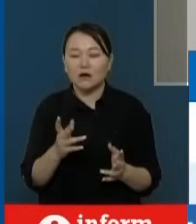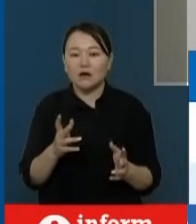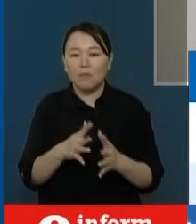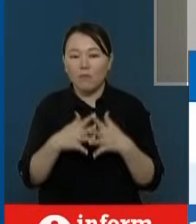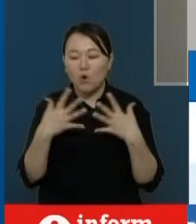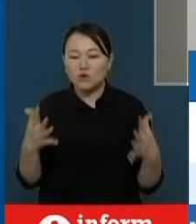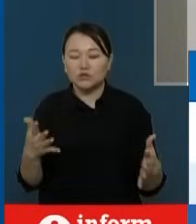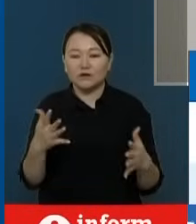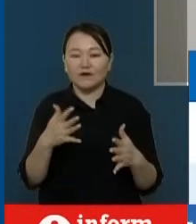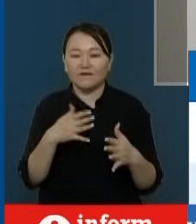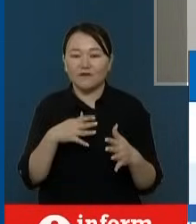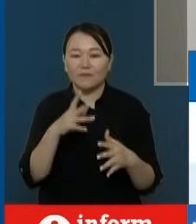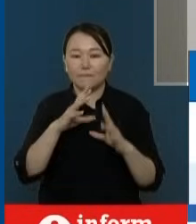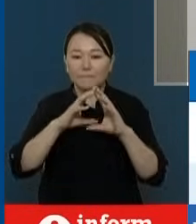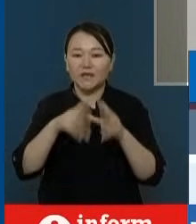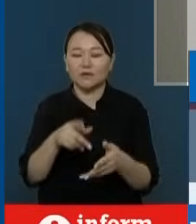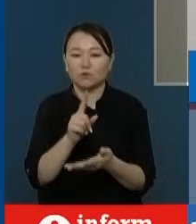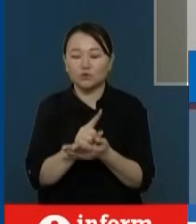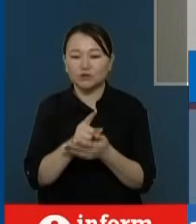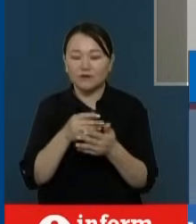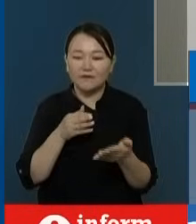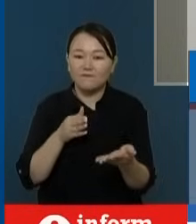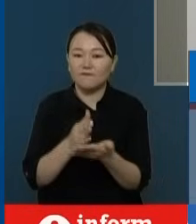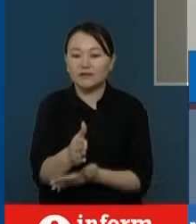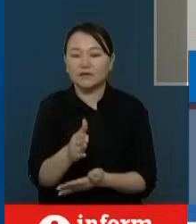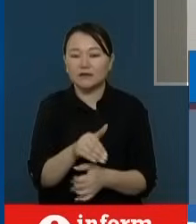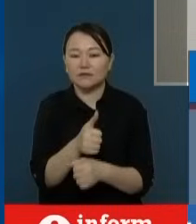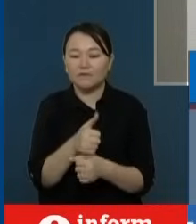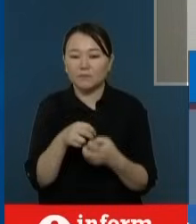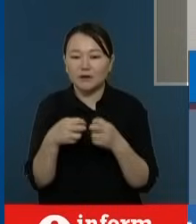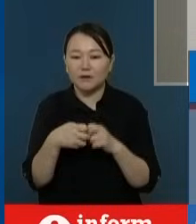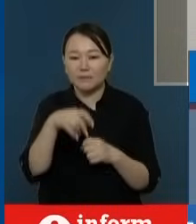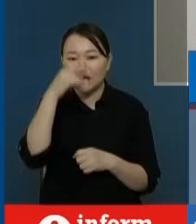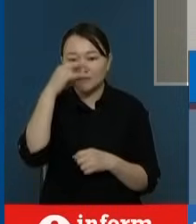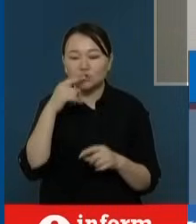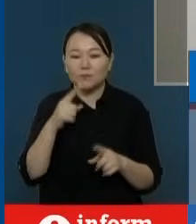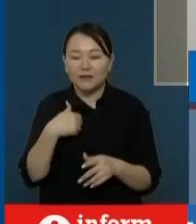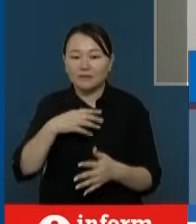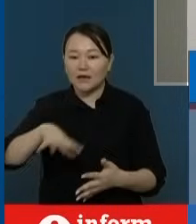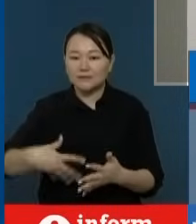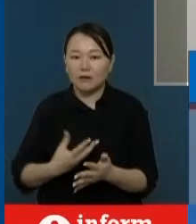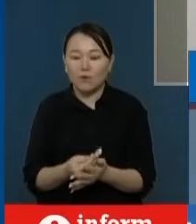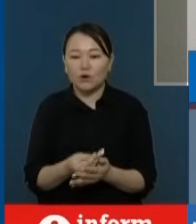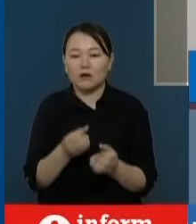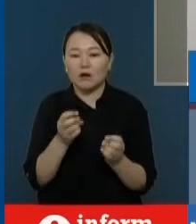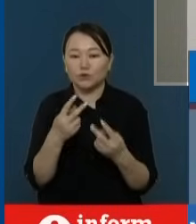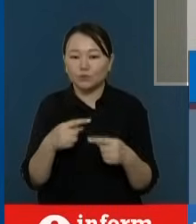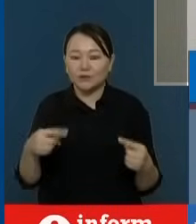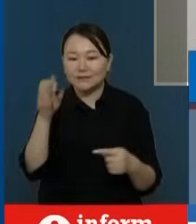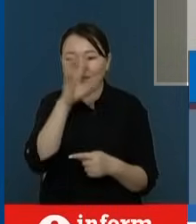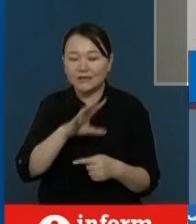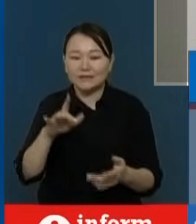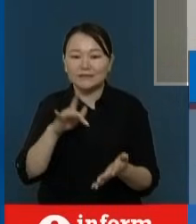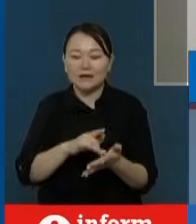большем выходе в мир. Вот одна из главных проблем Казахстана заключается в том, что мы до сих пор, как и другие страны Центральной